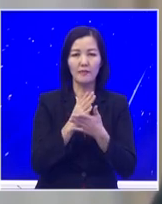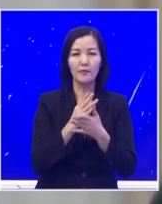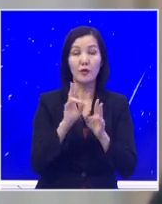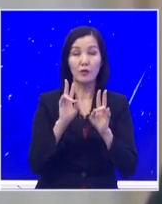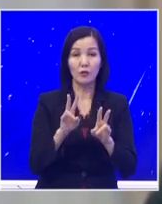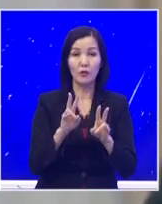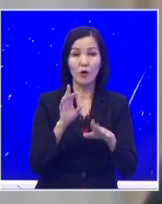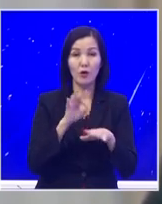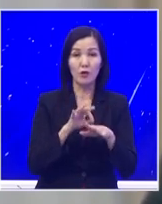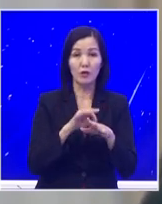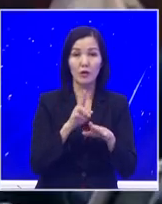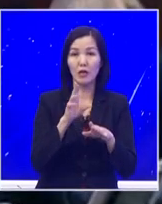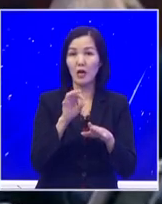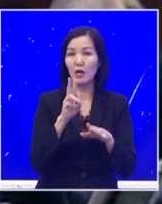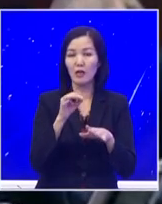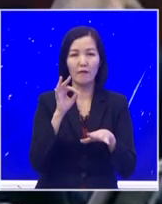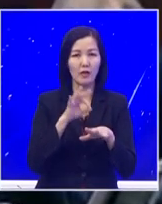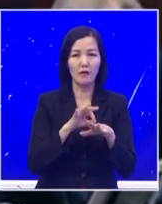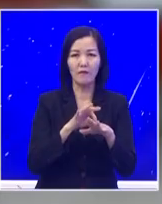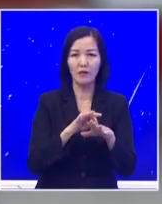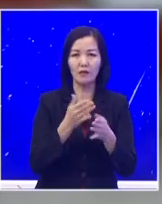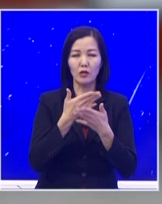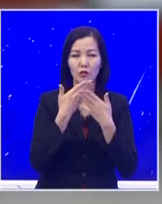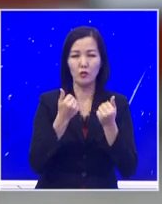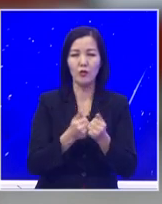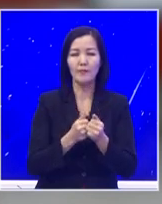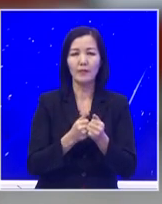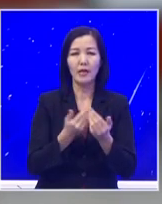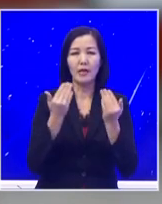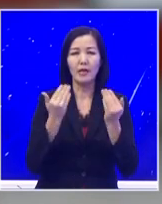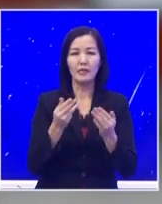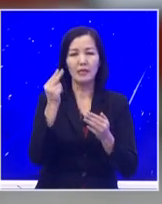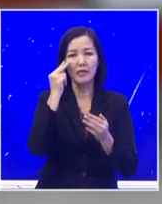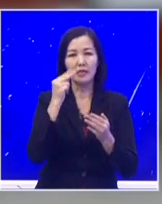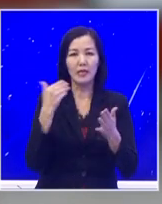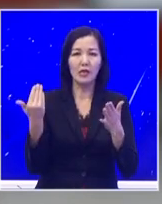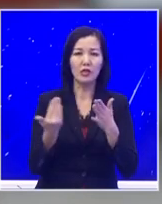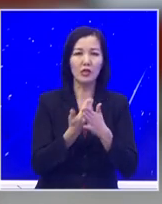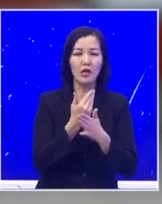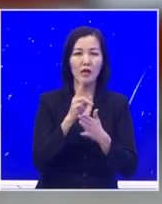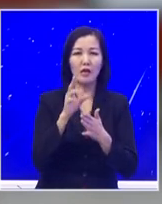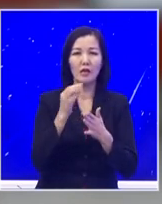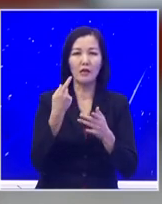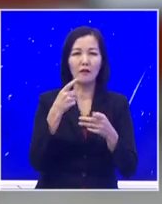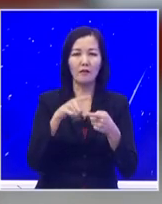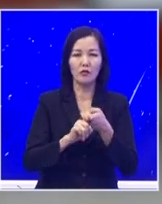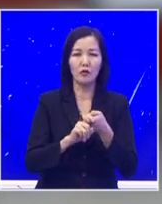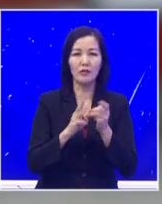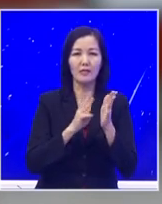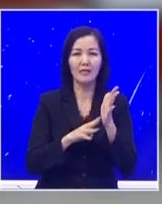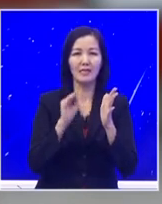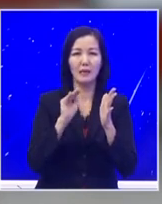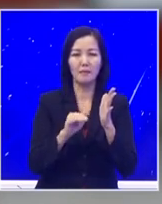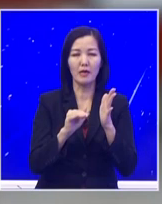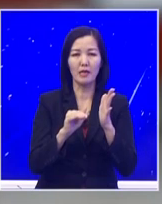бұл науқастарда коронавирустық инфекция расталмады. Соңғы мәлімет бойынша Қытайда жаңа коронавирус жұқтырғандар саны 80 мыңнан